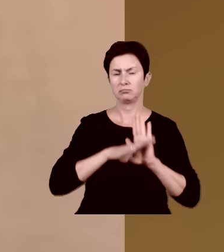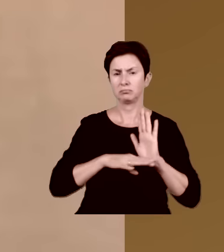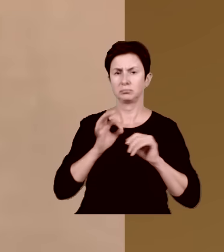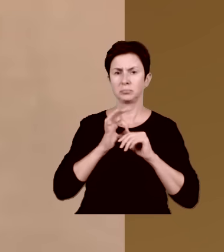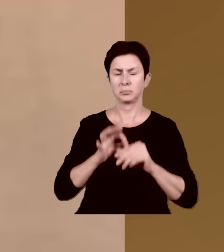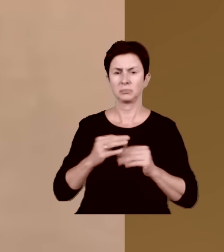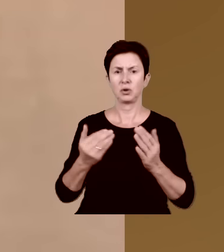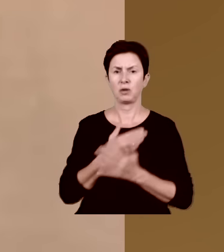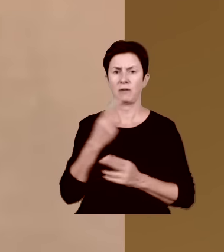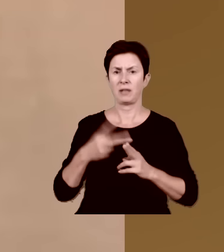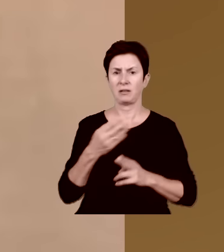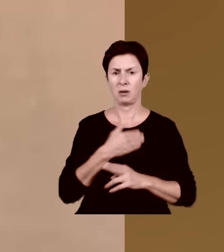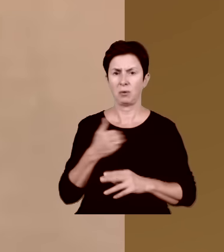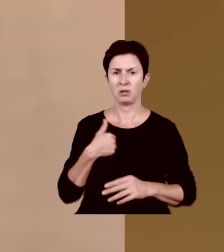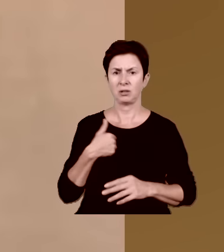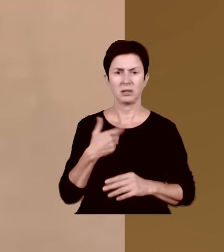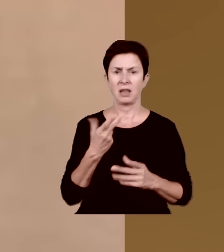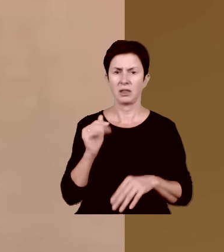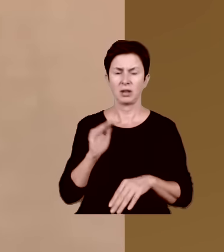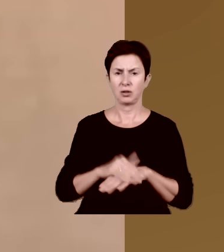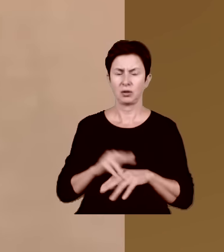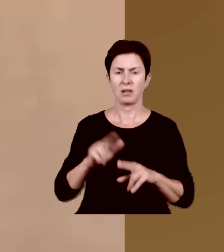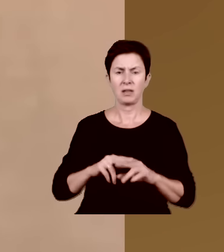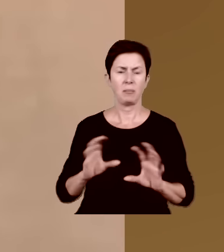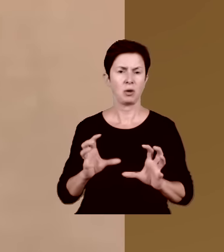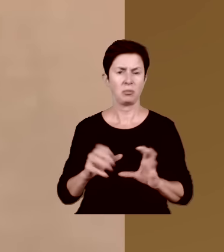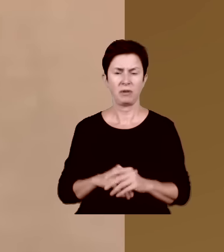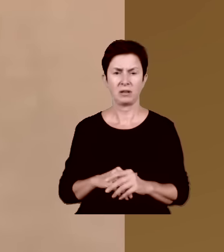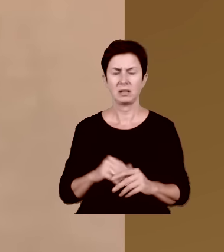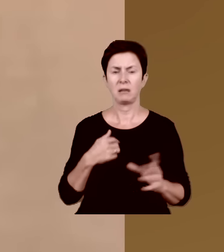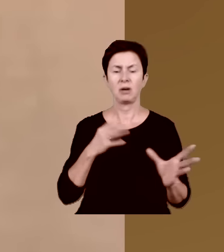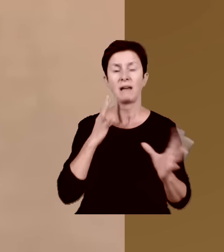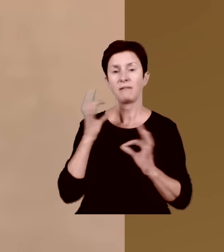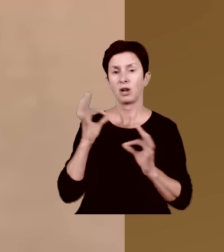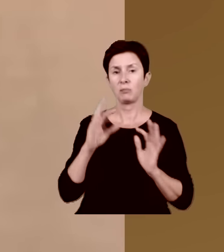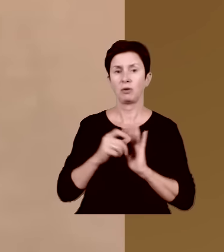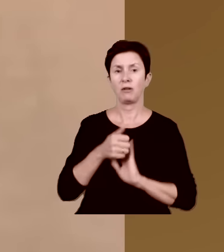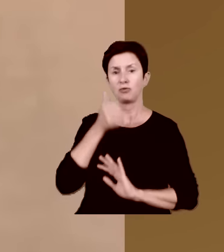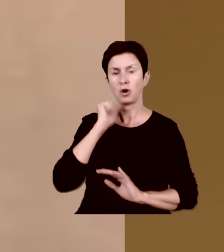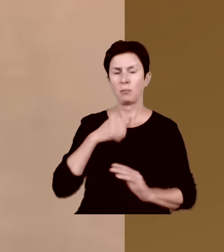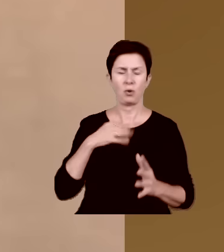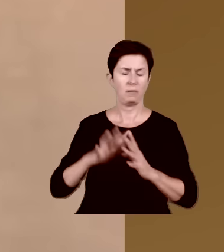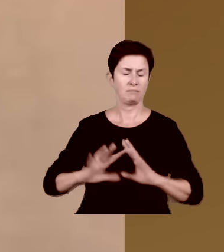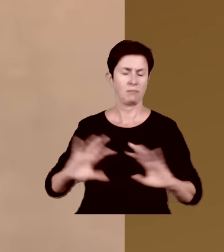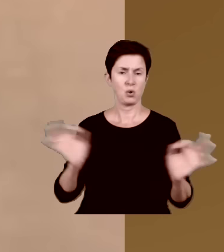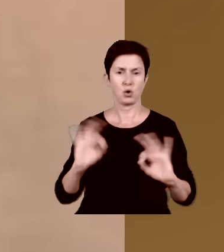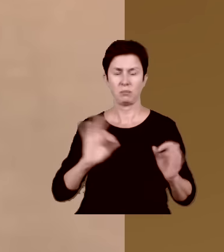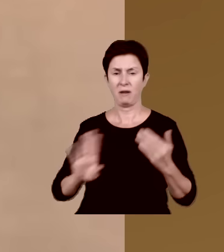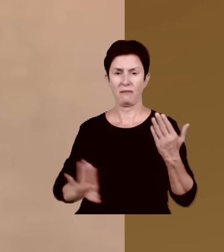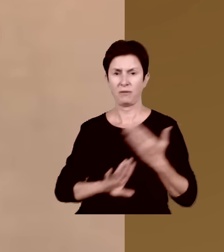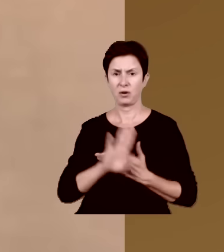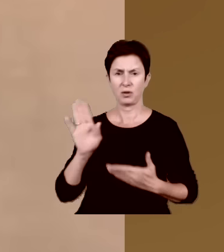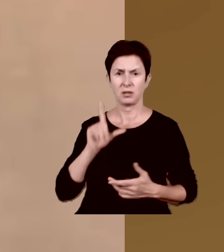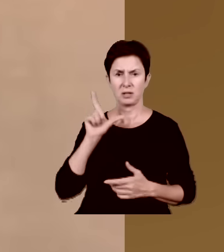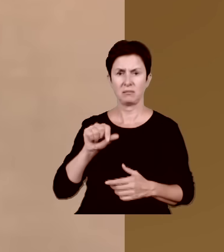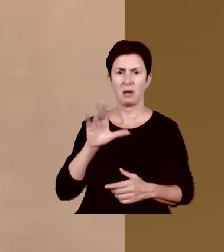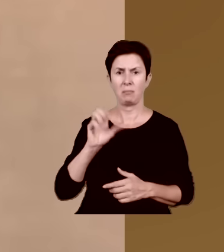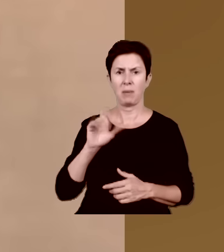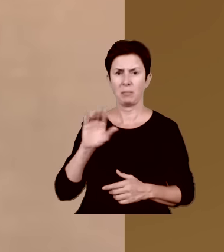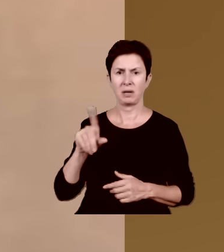Telewizja Polska. Nie ma zgody na jej łamanie. Informujemy, że po wczorajszym skandalicznym wystąpieniu i słowach Przemysława Babiarza został